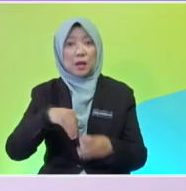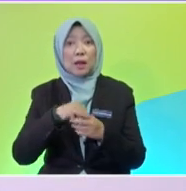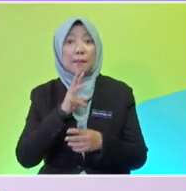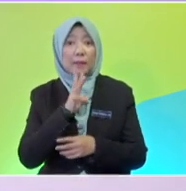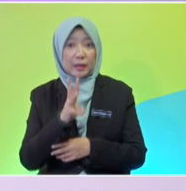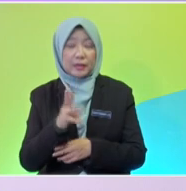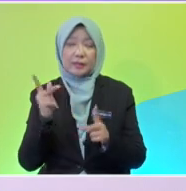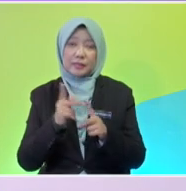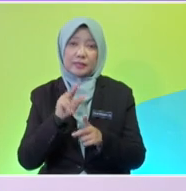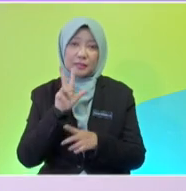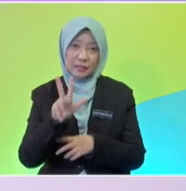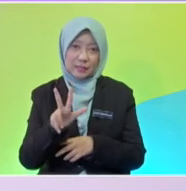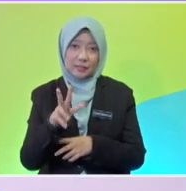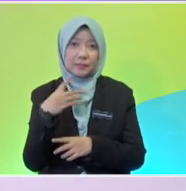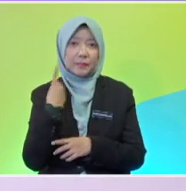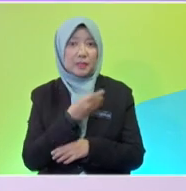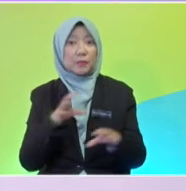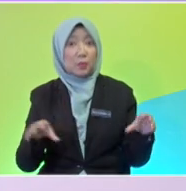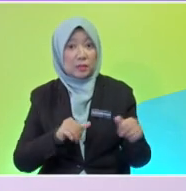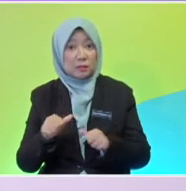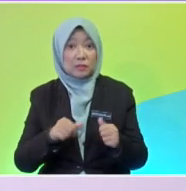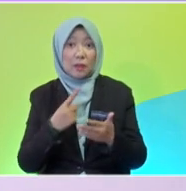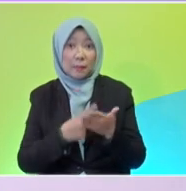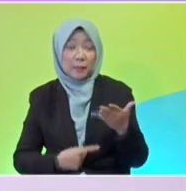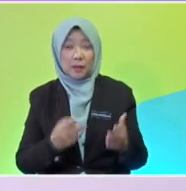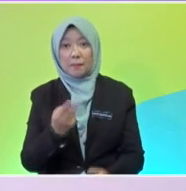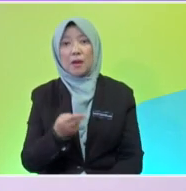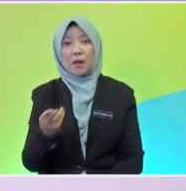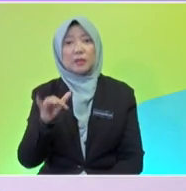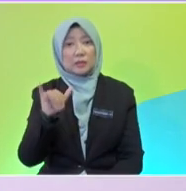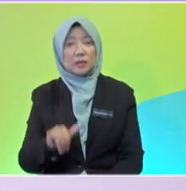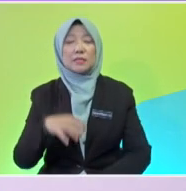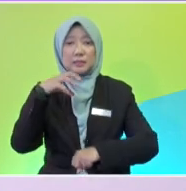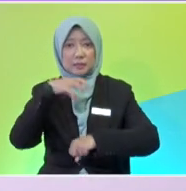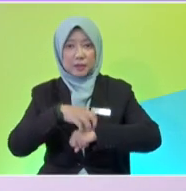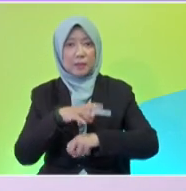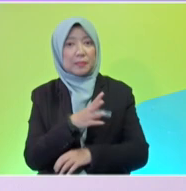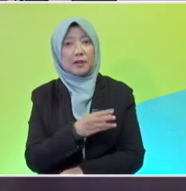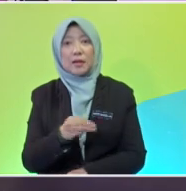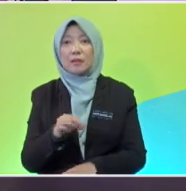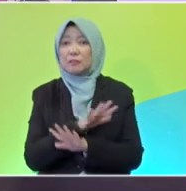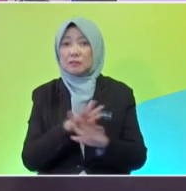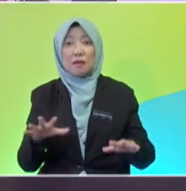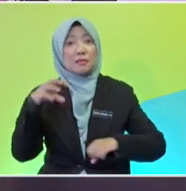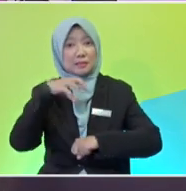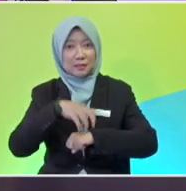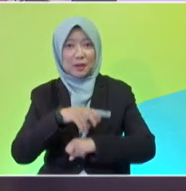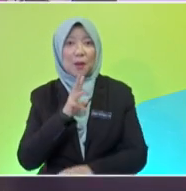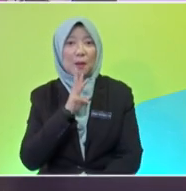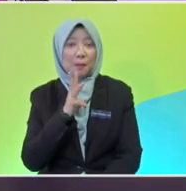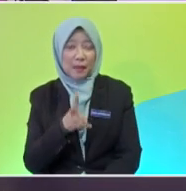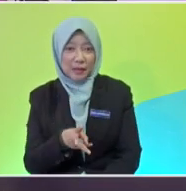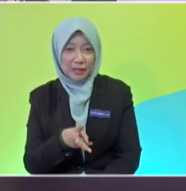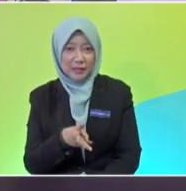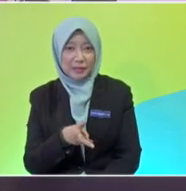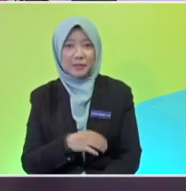ketiga kita jalankan activity bersama-sama ialah bahan yang boleh sedap dan tidak beris serat air Cikgu